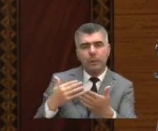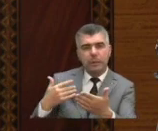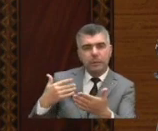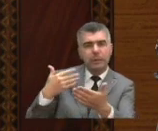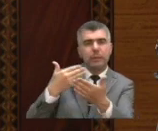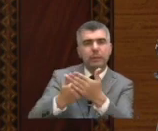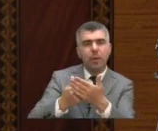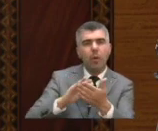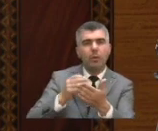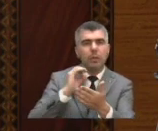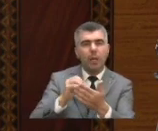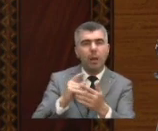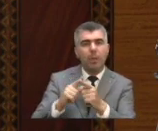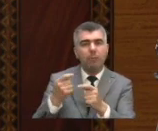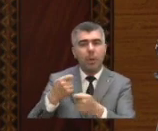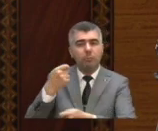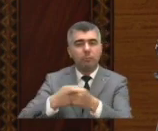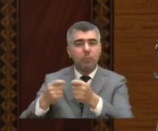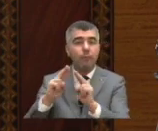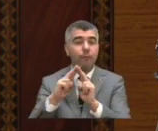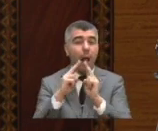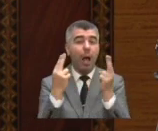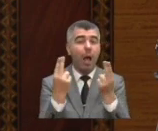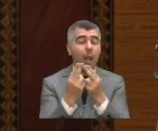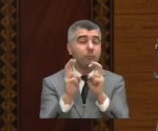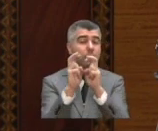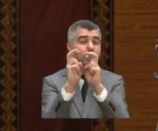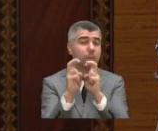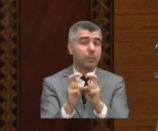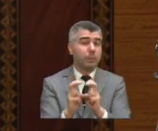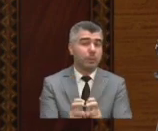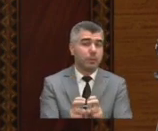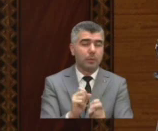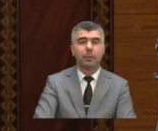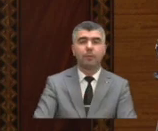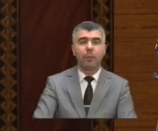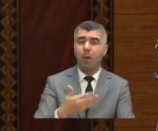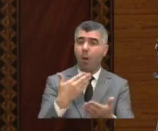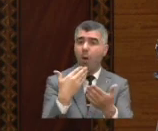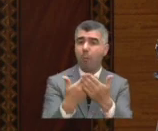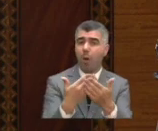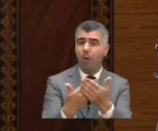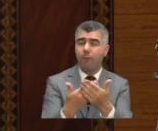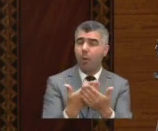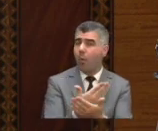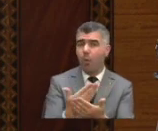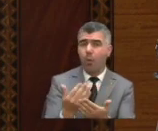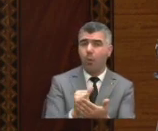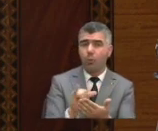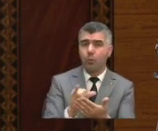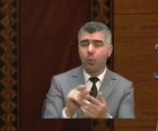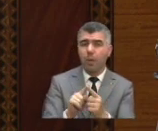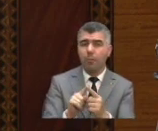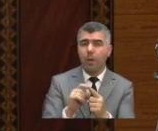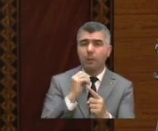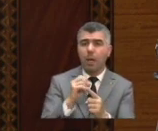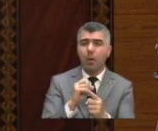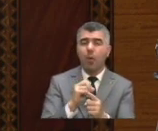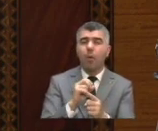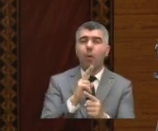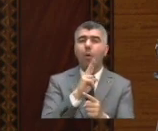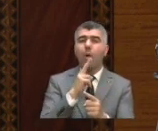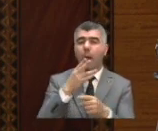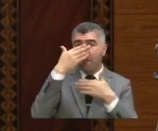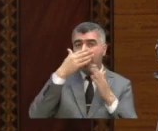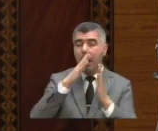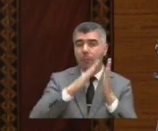انهكت اقتصادات كبرى ولعل خير دليل على ذلك خروج بلادنا من اللائحه الرماديه